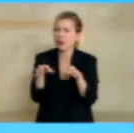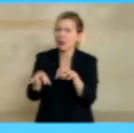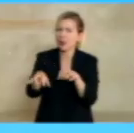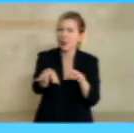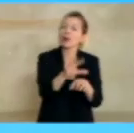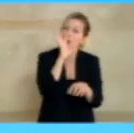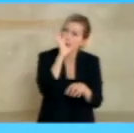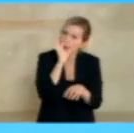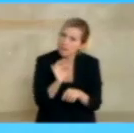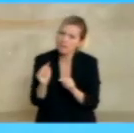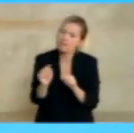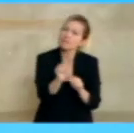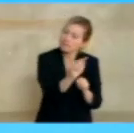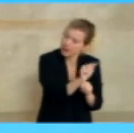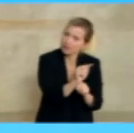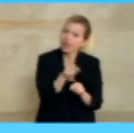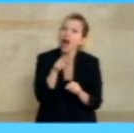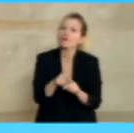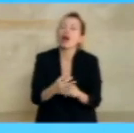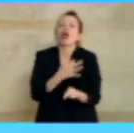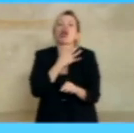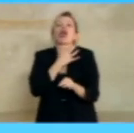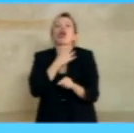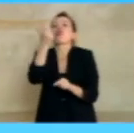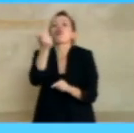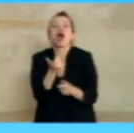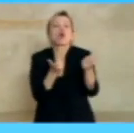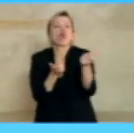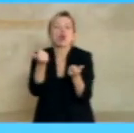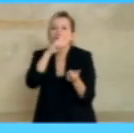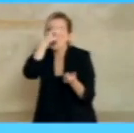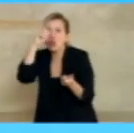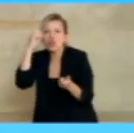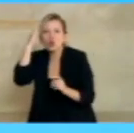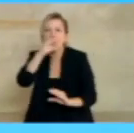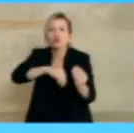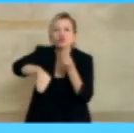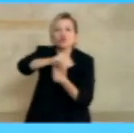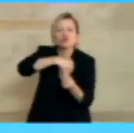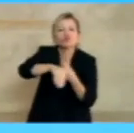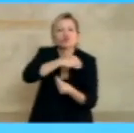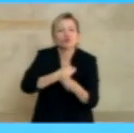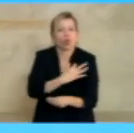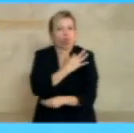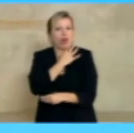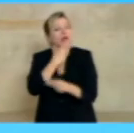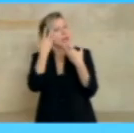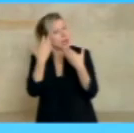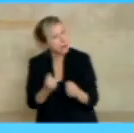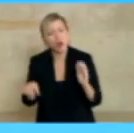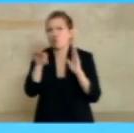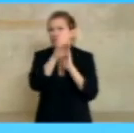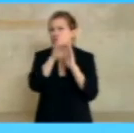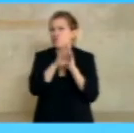Ευχαριστώ. Αρκετές είναι αποκλεισμένες από ρευστότητα. Έχει πάρα πολύ μεγάλη σημασία τα προγράμματα της Αναπτυξιακής Τράπεζας, τα οποία δίνουν τη δυνατότητα πια